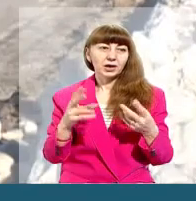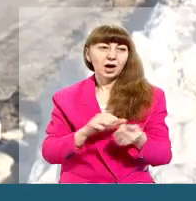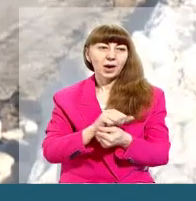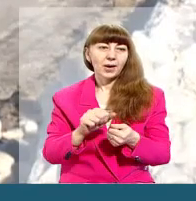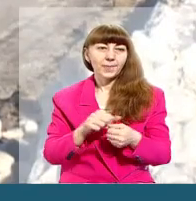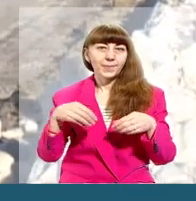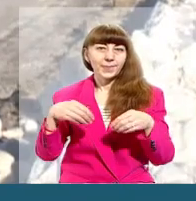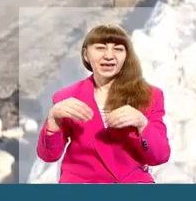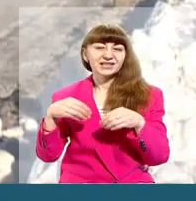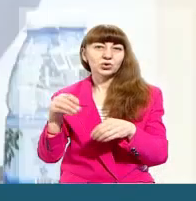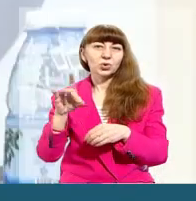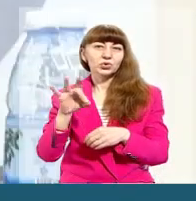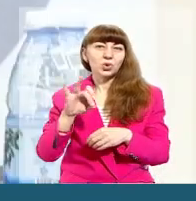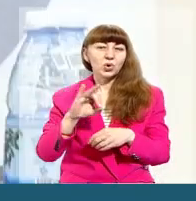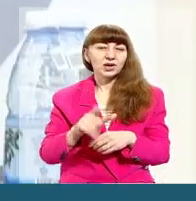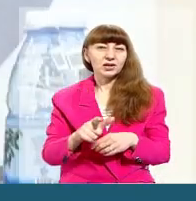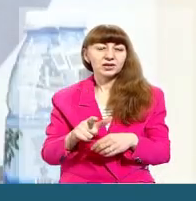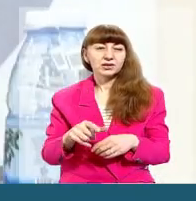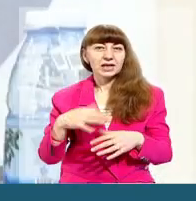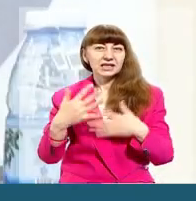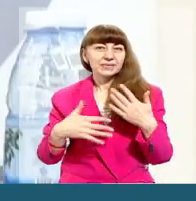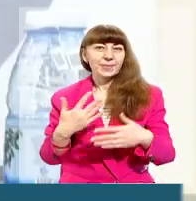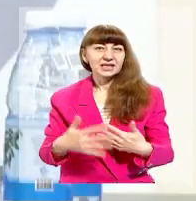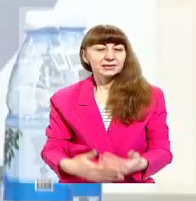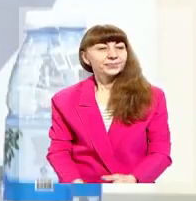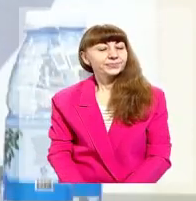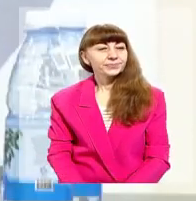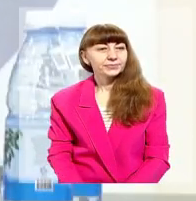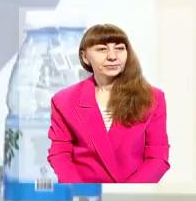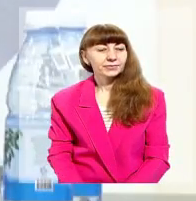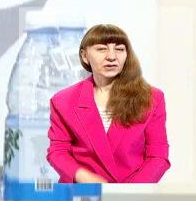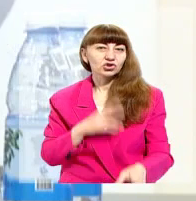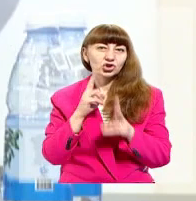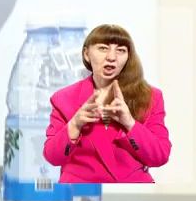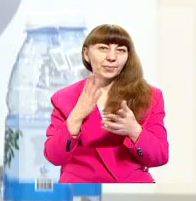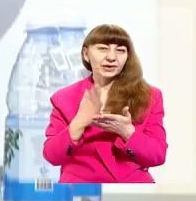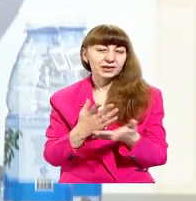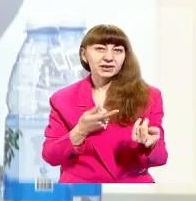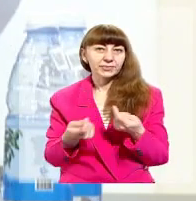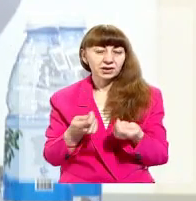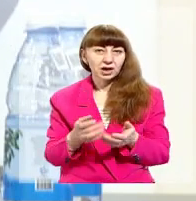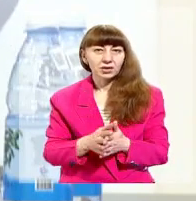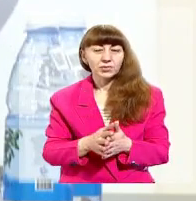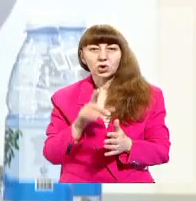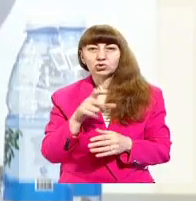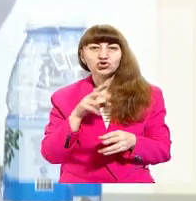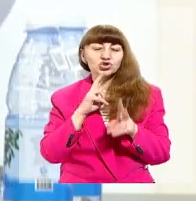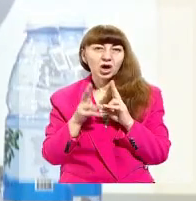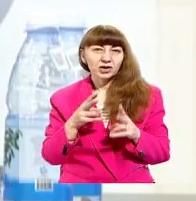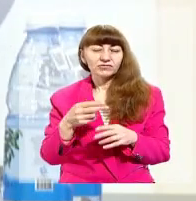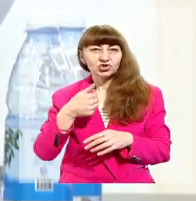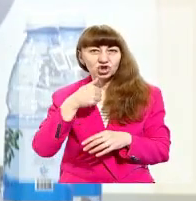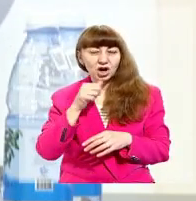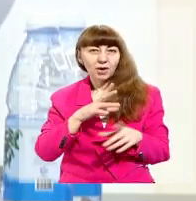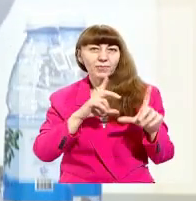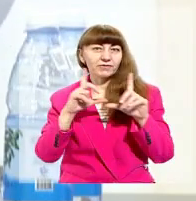обработкой песко-соляной смесью. Претензии подрядчикам есть. Люди жалуются, мы сами видим. Вчера буквально мы сделали объезд